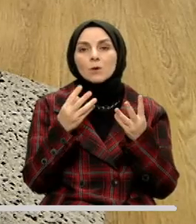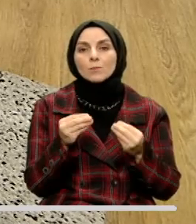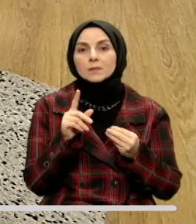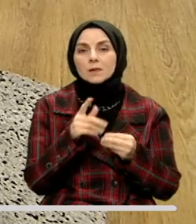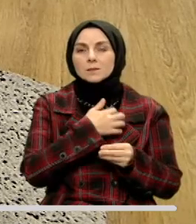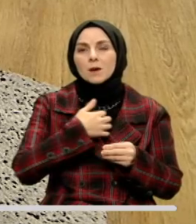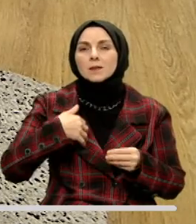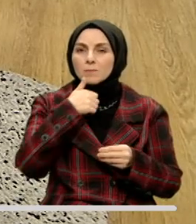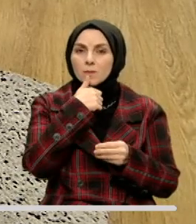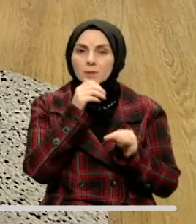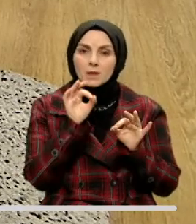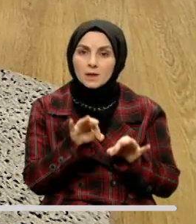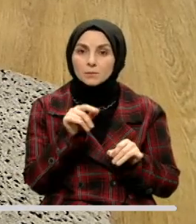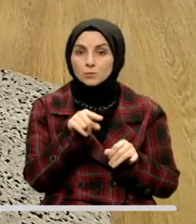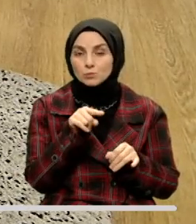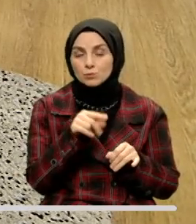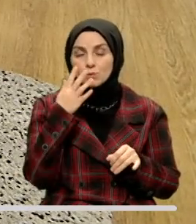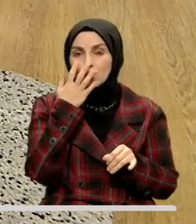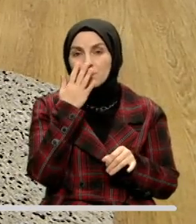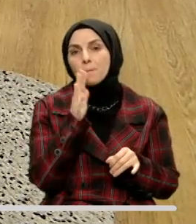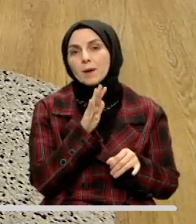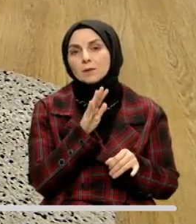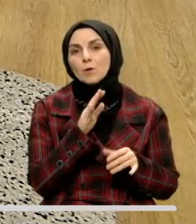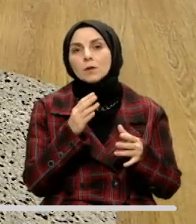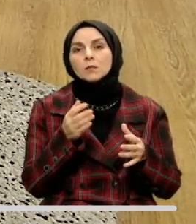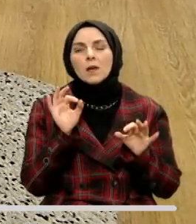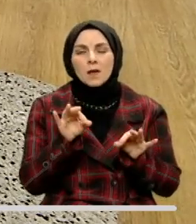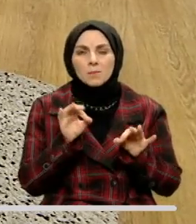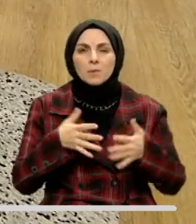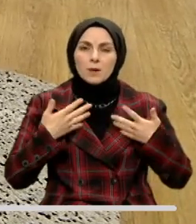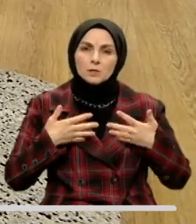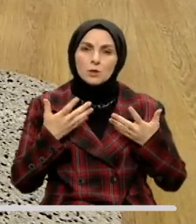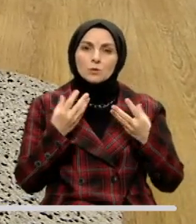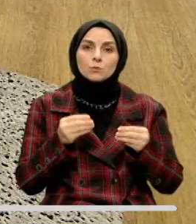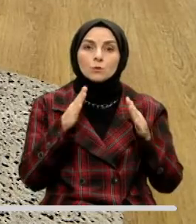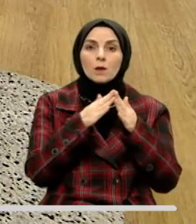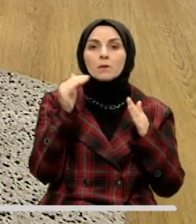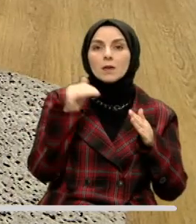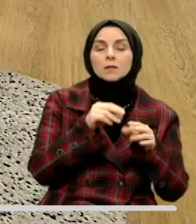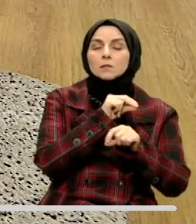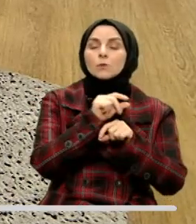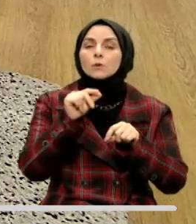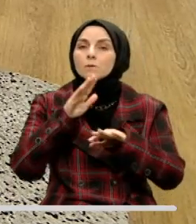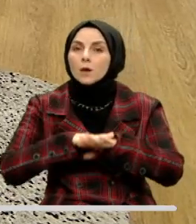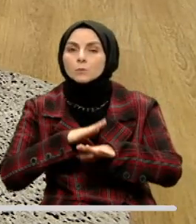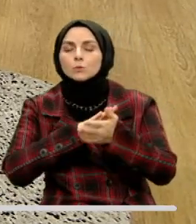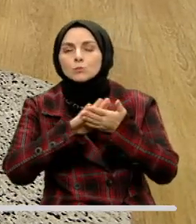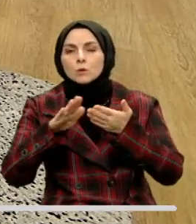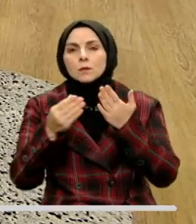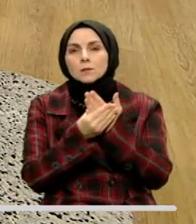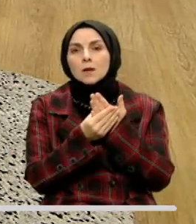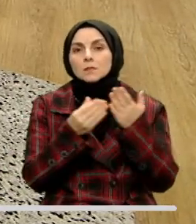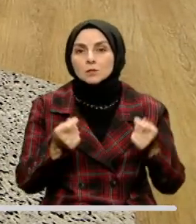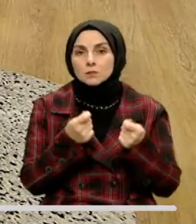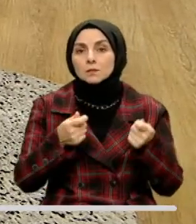hep şöyle bir süreç bekliyorlar. Motivasyonu hep yüksek olsun. Eve gelsin, ödevlerini yapsın, düzenli ders çalışsın. Yani